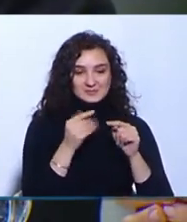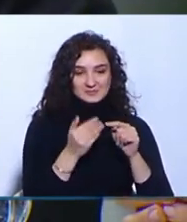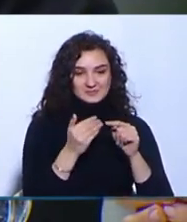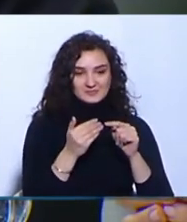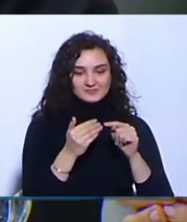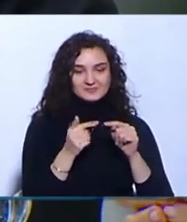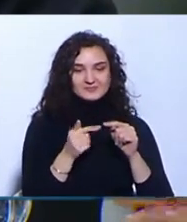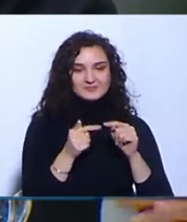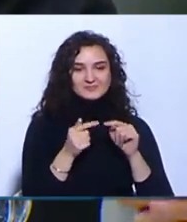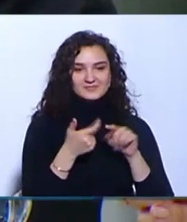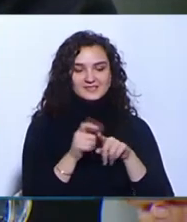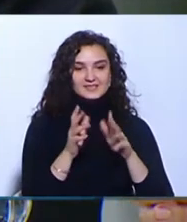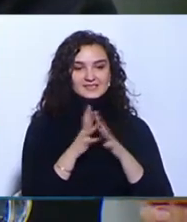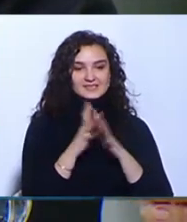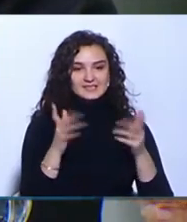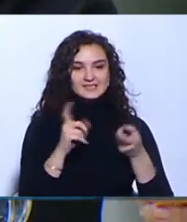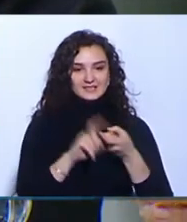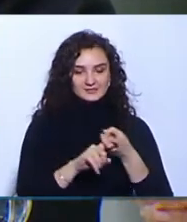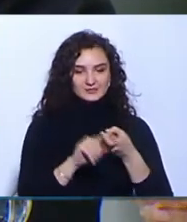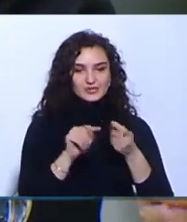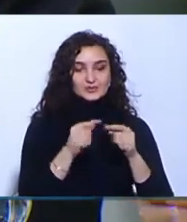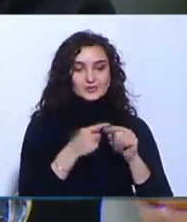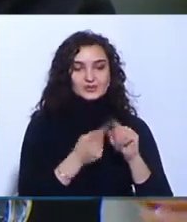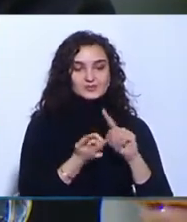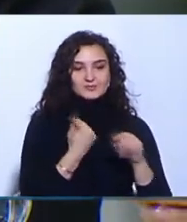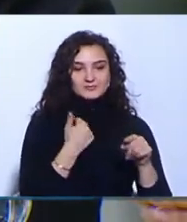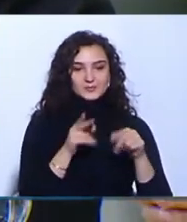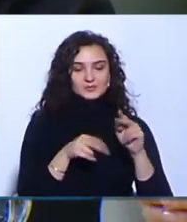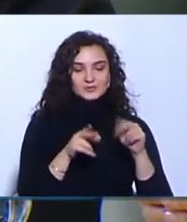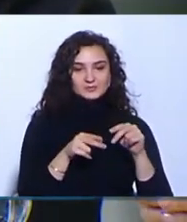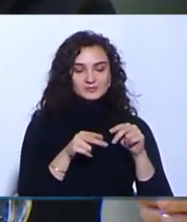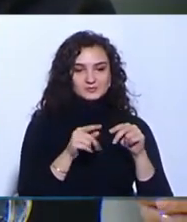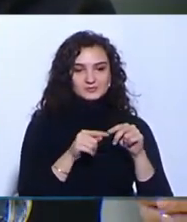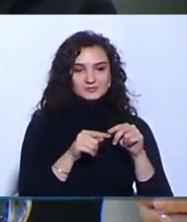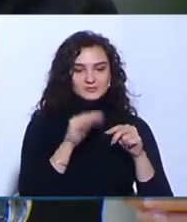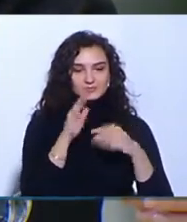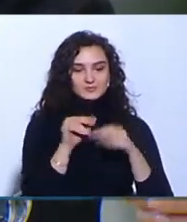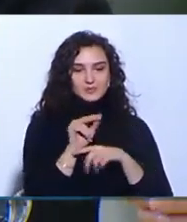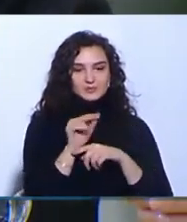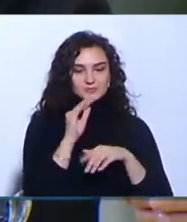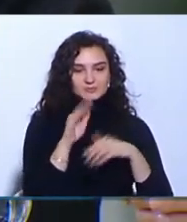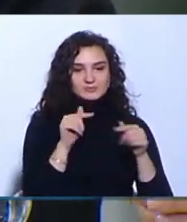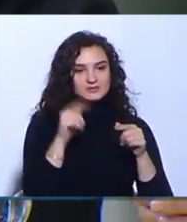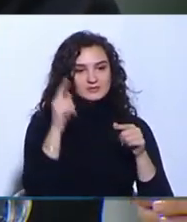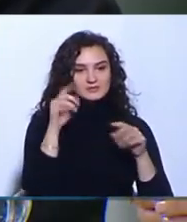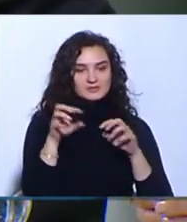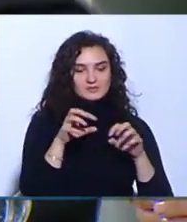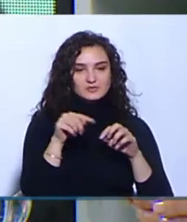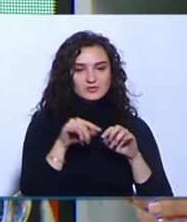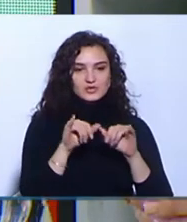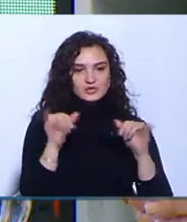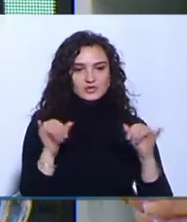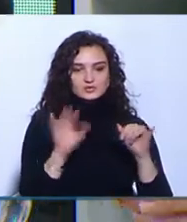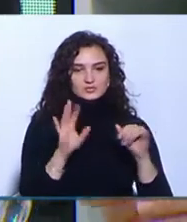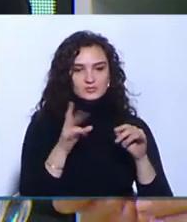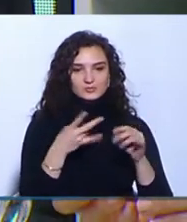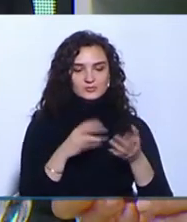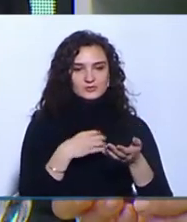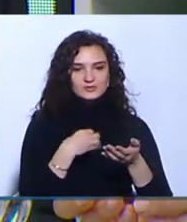ლიმფურ სისტემასთან მას ძალიან დიდი კავშირი არ აქვს და მისი ამოკვეთის ან მკურნალობის შემდეგ ლიმფედემა თავის ტვინში მას არ განვითარდება, ამის